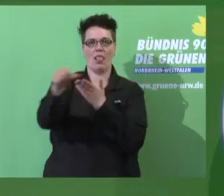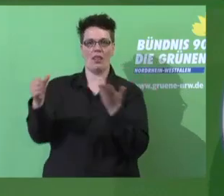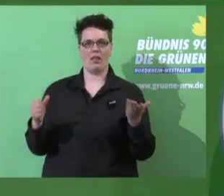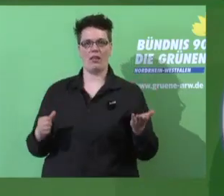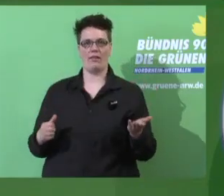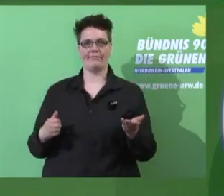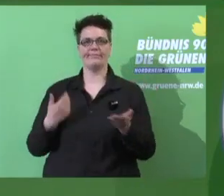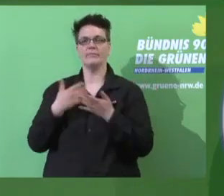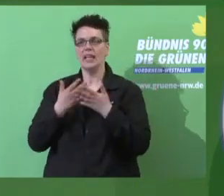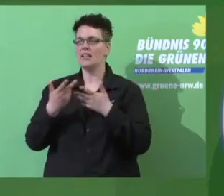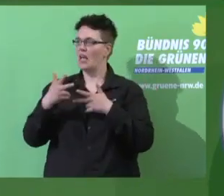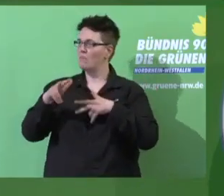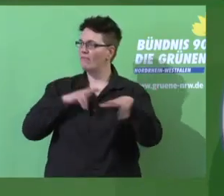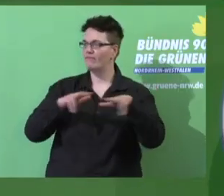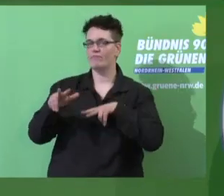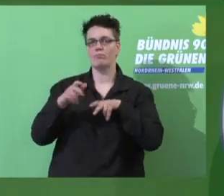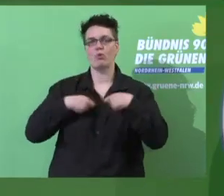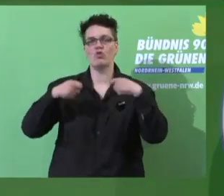anders gestalten.